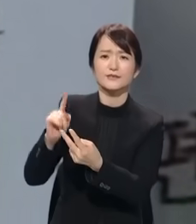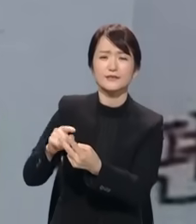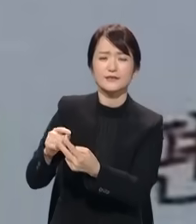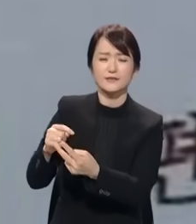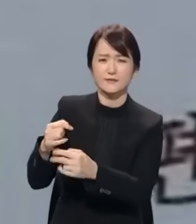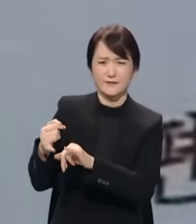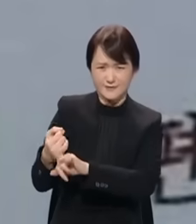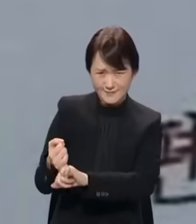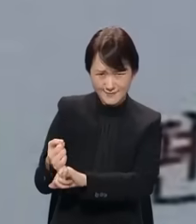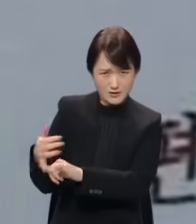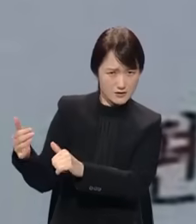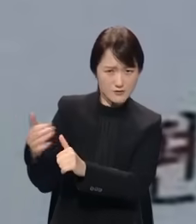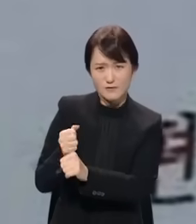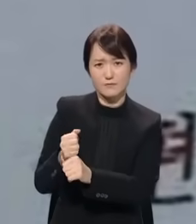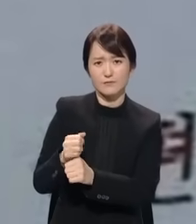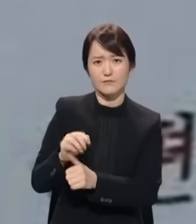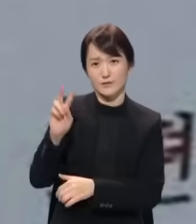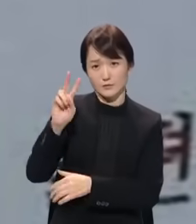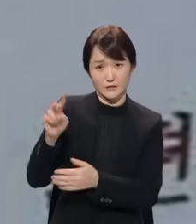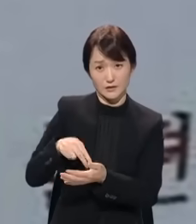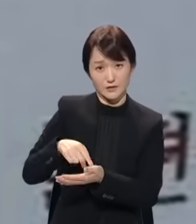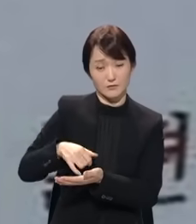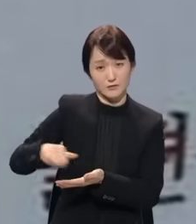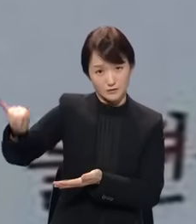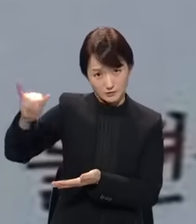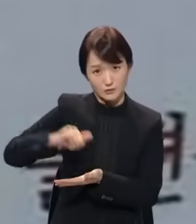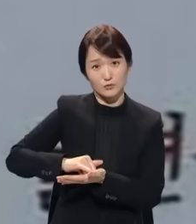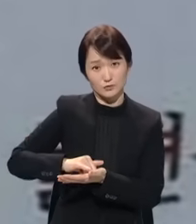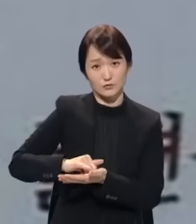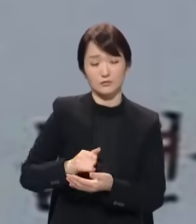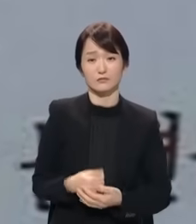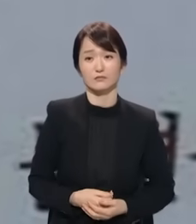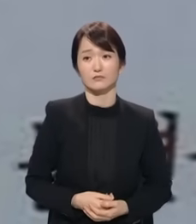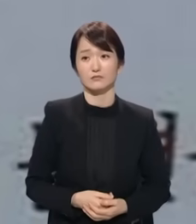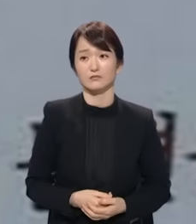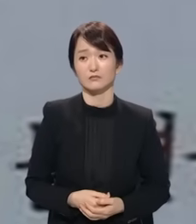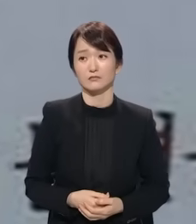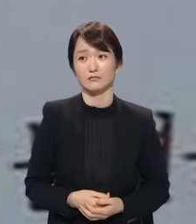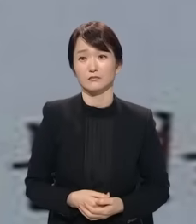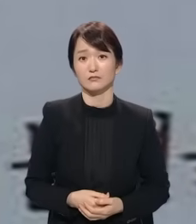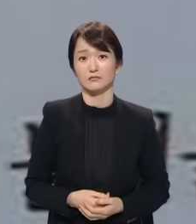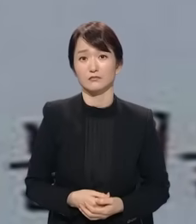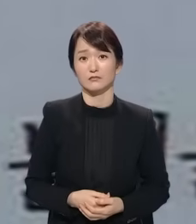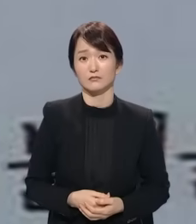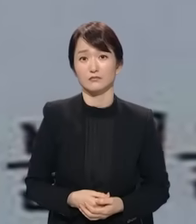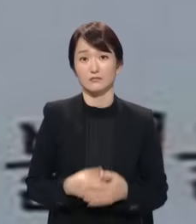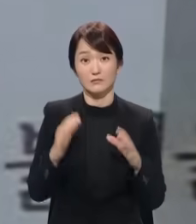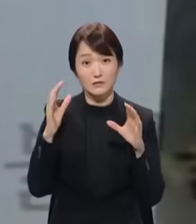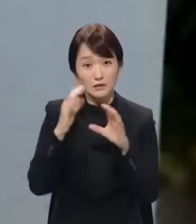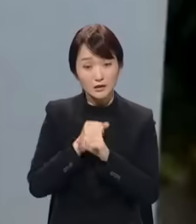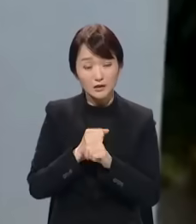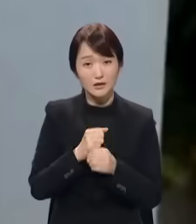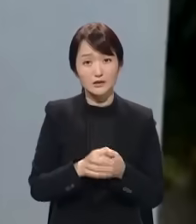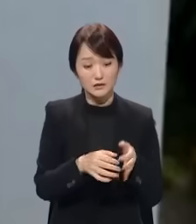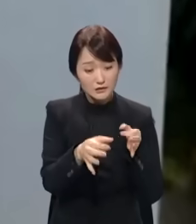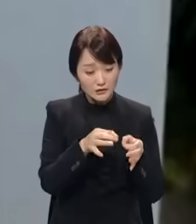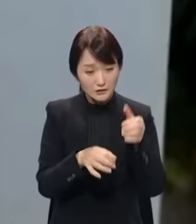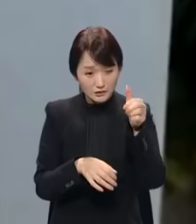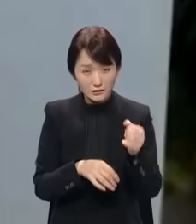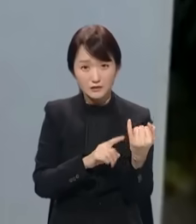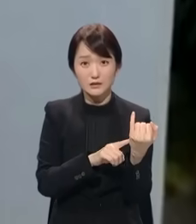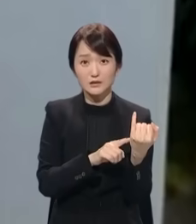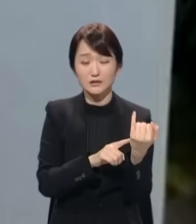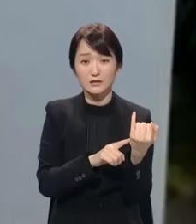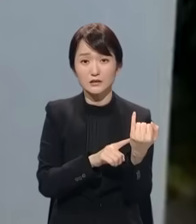아작을 내야겠어서 베트남 좀 다녀오겠습니다. 두둥. 자, 세상에 자 정리를 하자면요. 이 돈가스 가게 사장님,